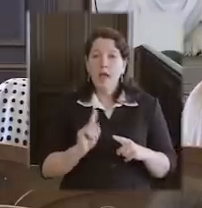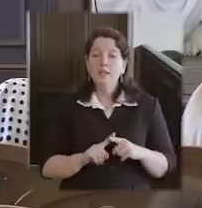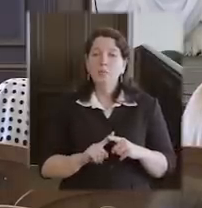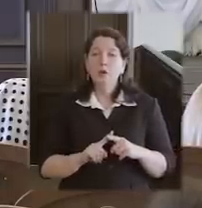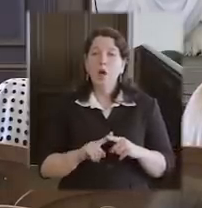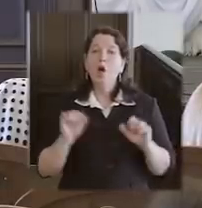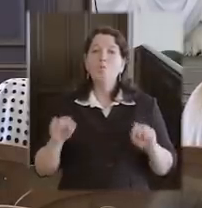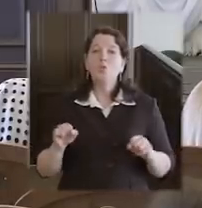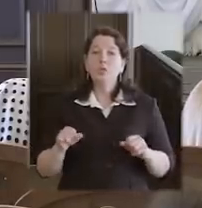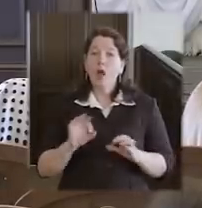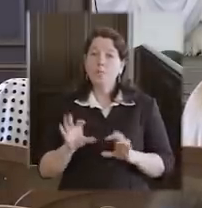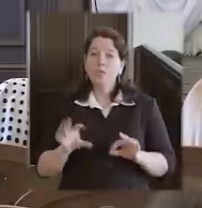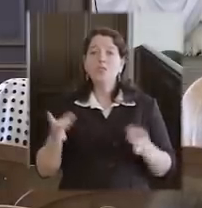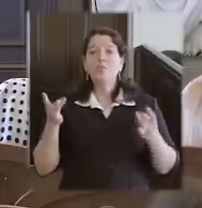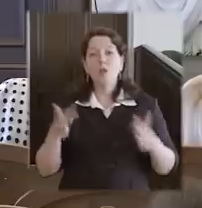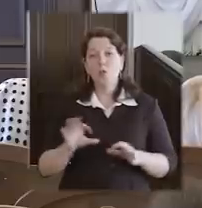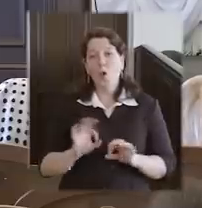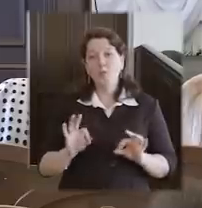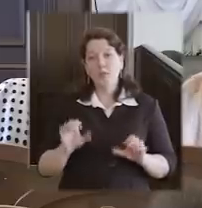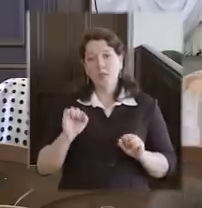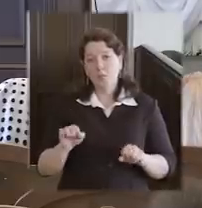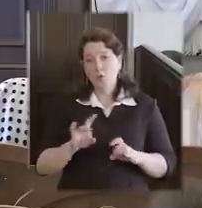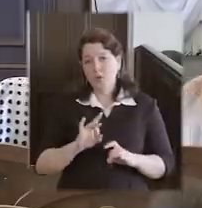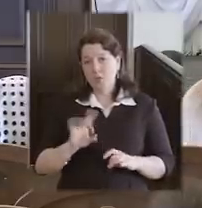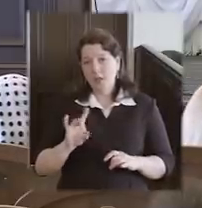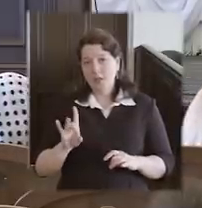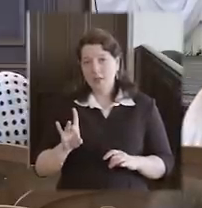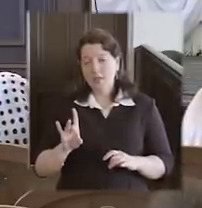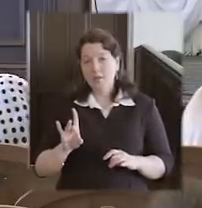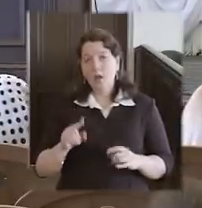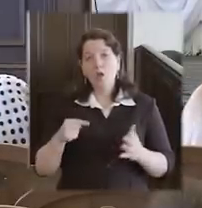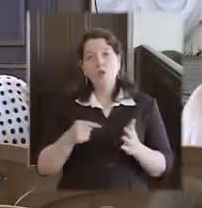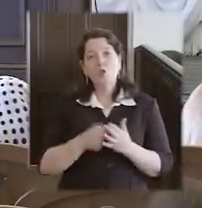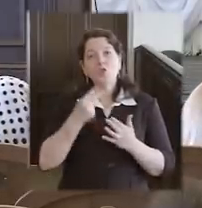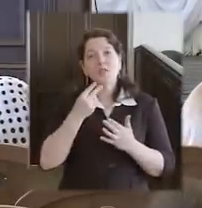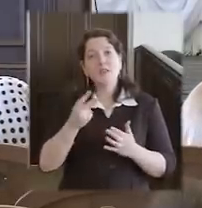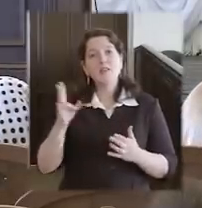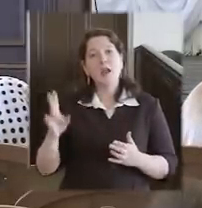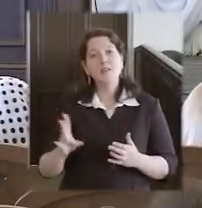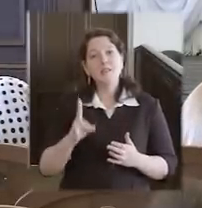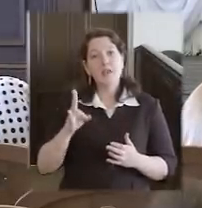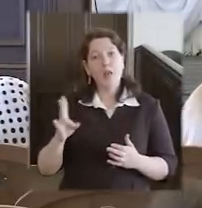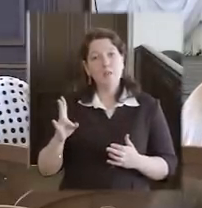Объяснение-то этому можно дать и достаточно простое с христианской точки зрения.